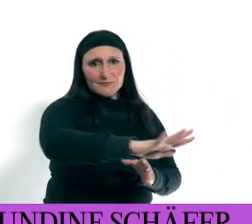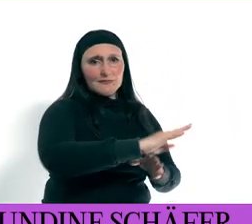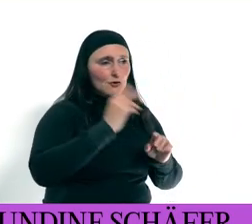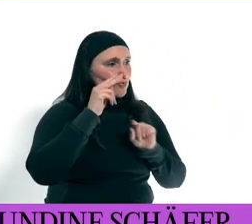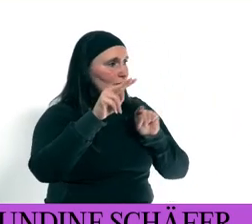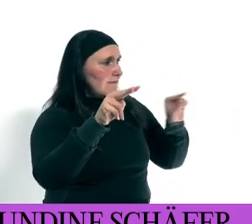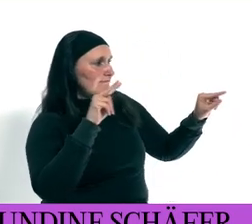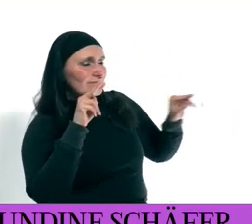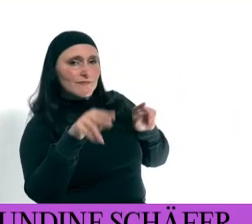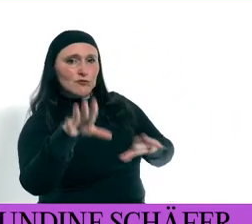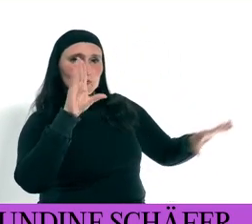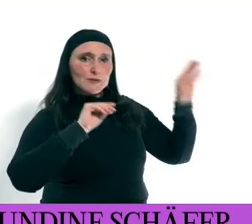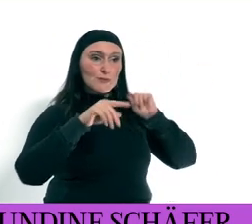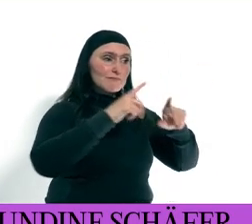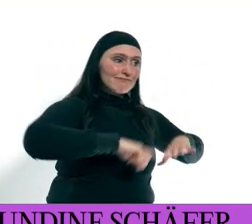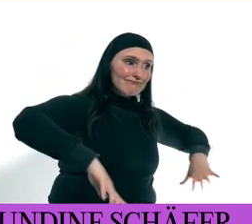Wissen,